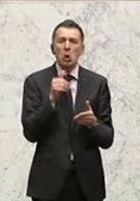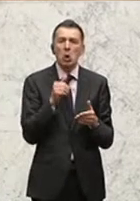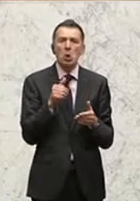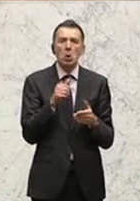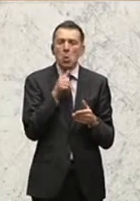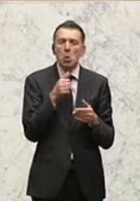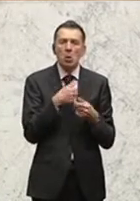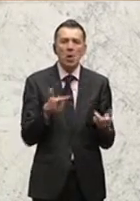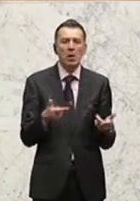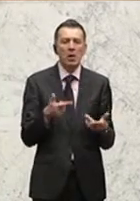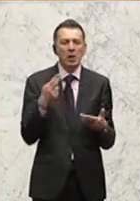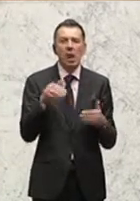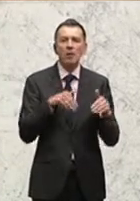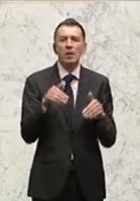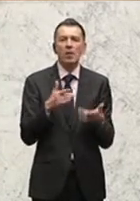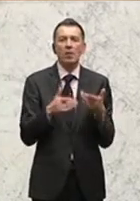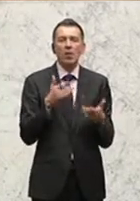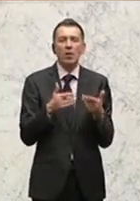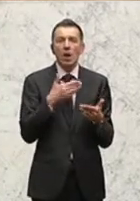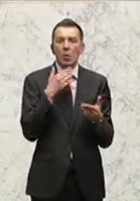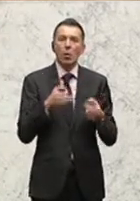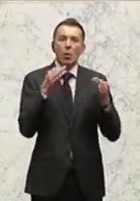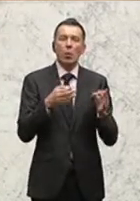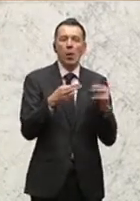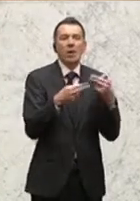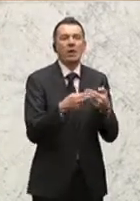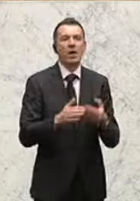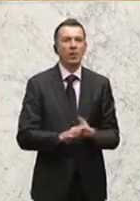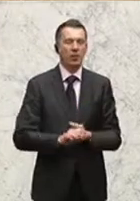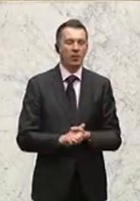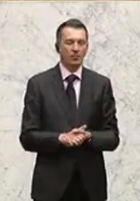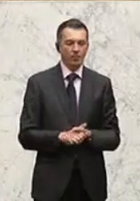zu sagen, dass der Herr Minister vielleicht keine korrekte Anfragebeantwortung getätigt hätte.